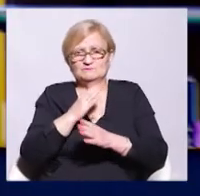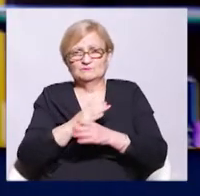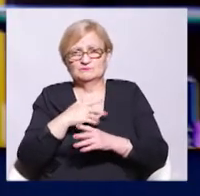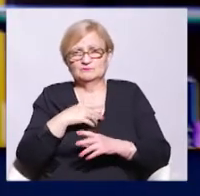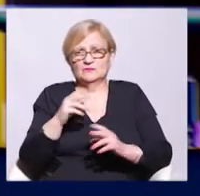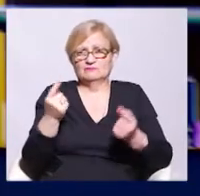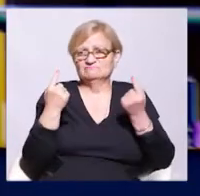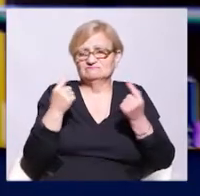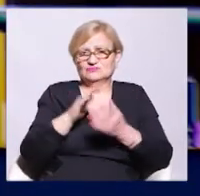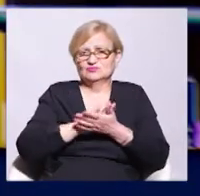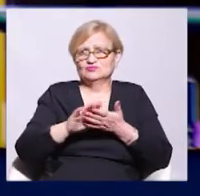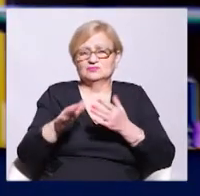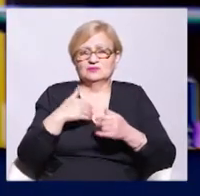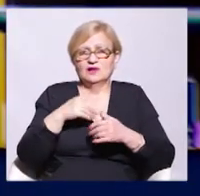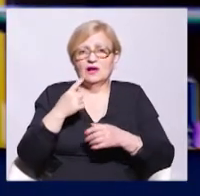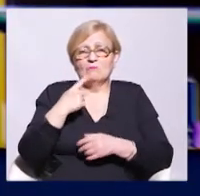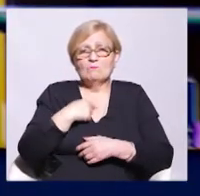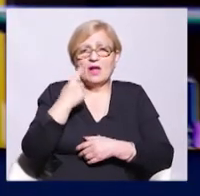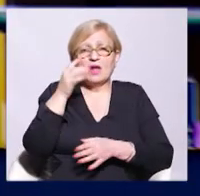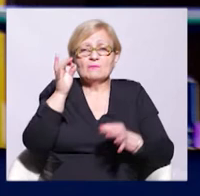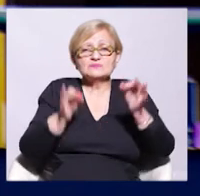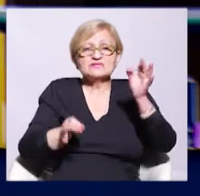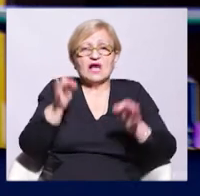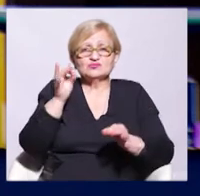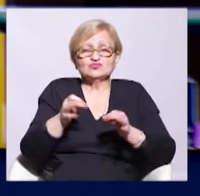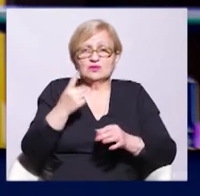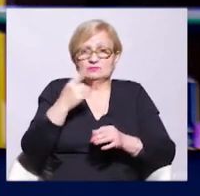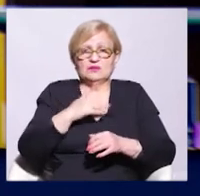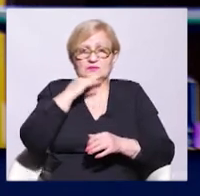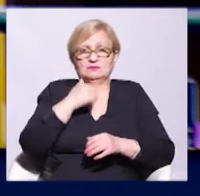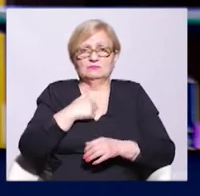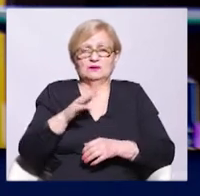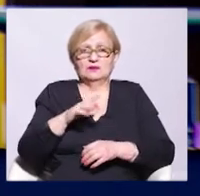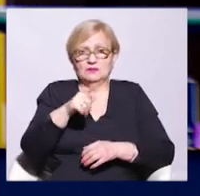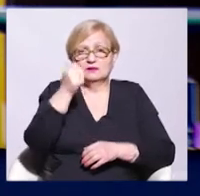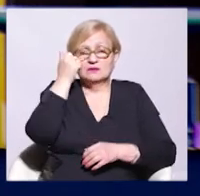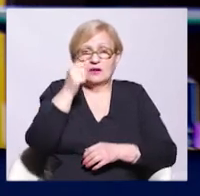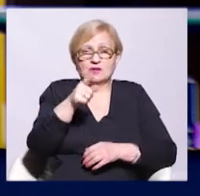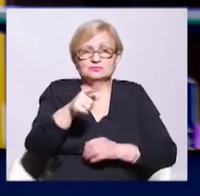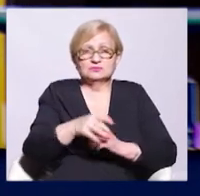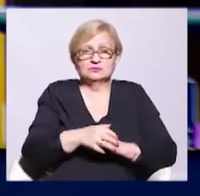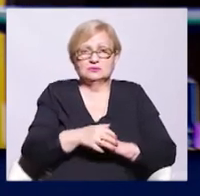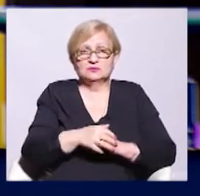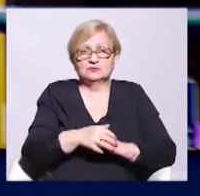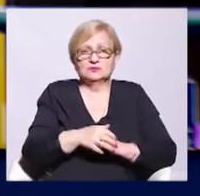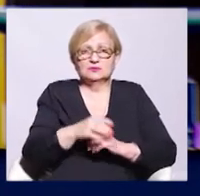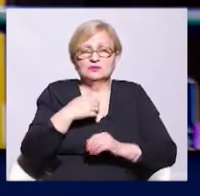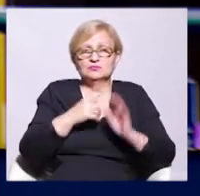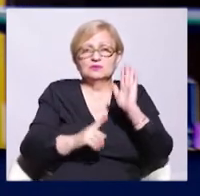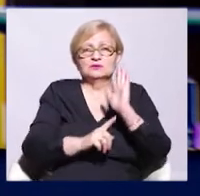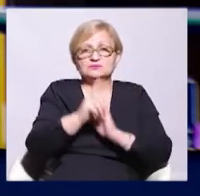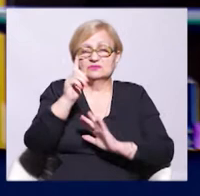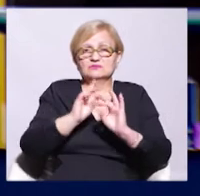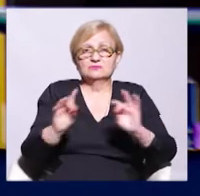ამ სასამართლოს მსაჯულად მარტო მე არ ვეყოფიო. Გახსოვთ ალბათ, ჩვენ იმით